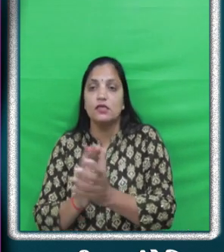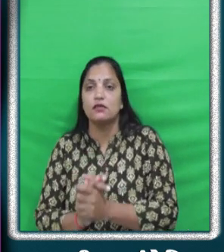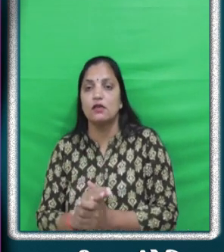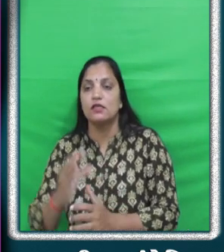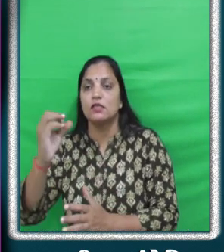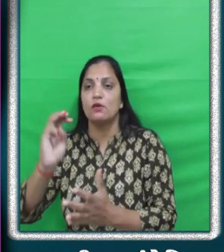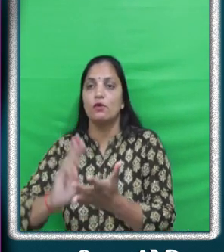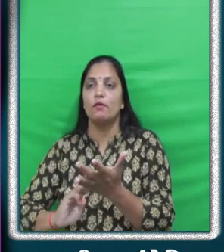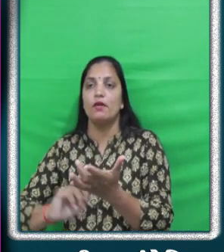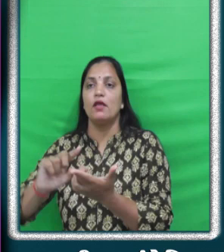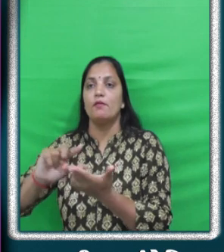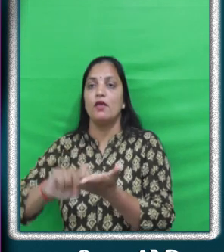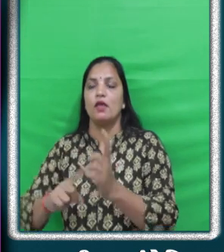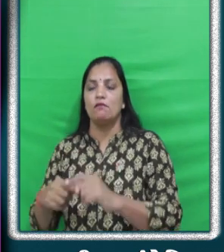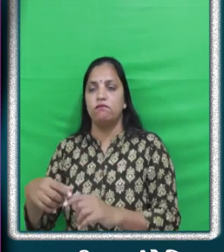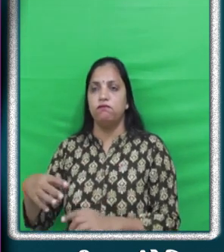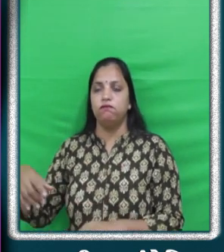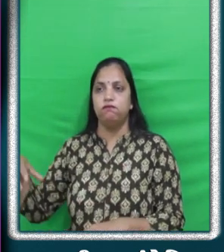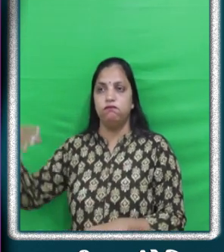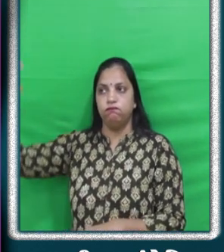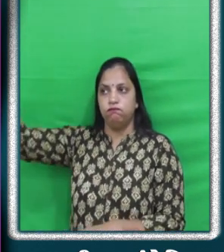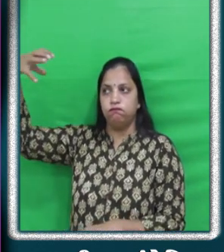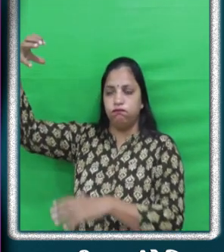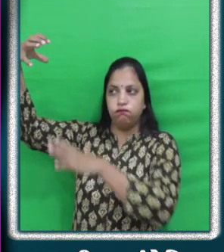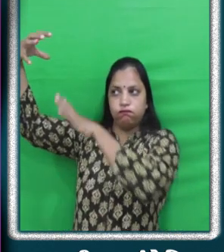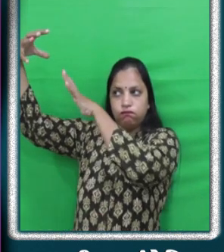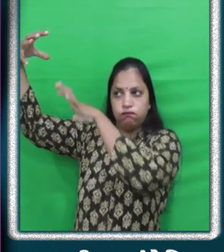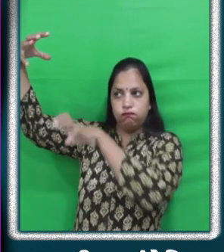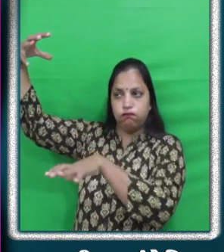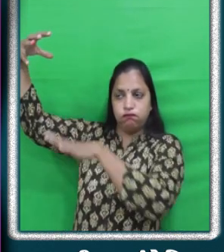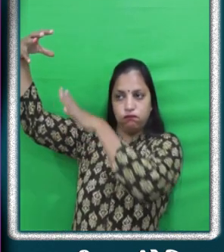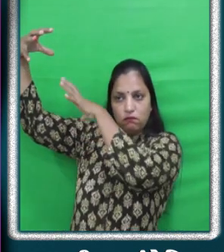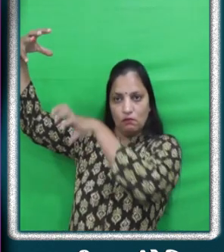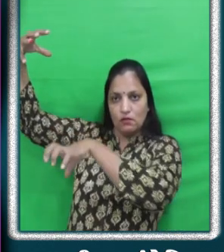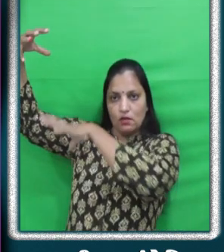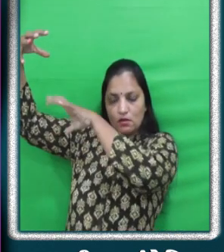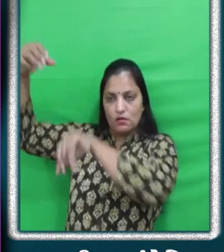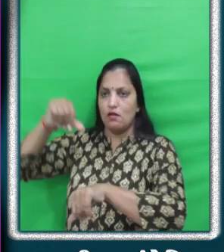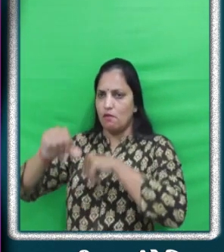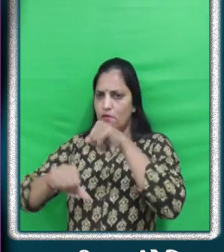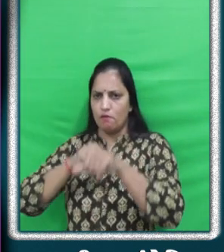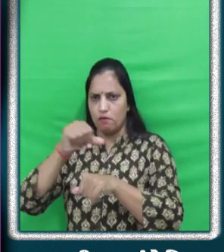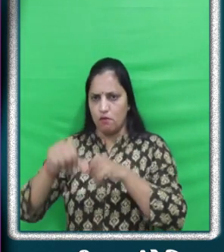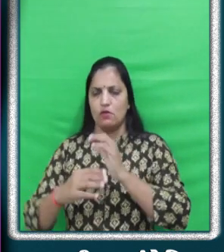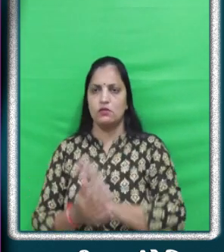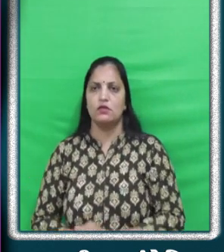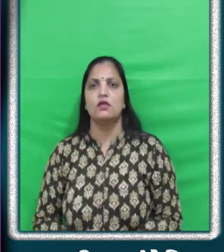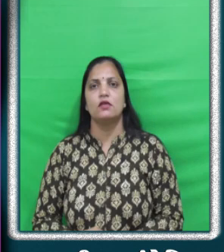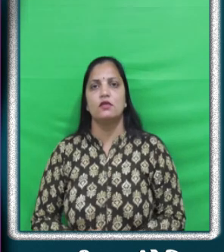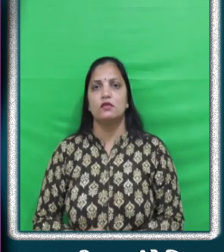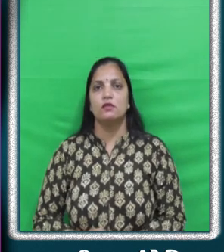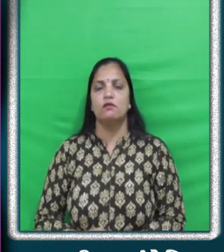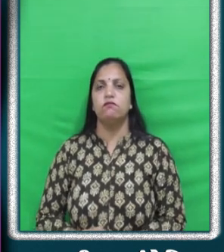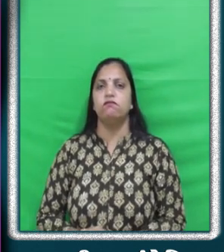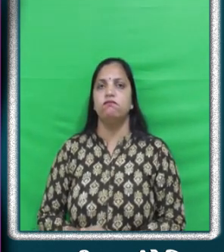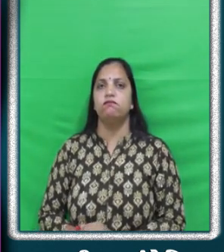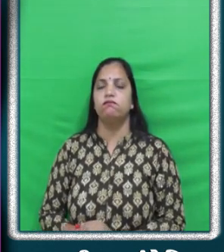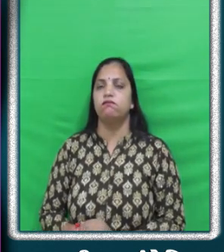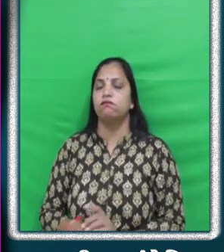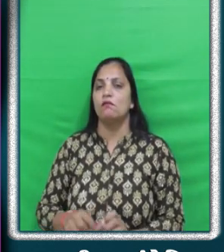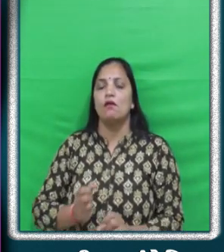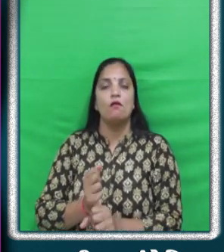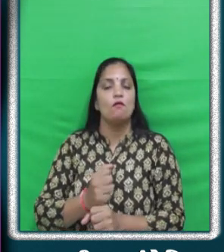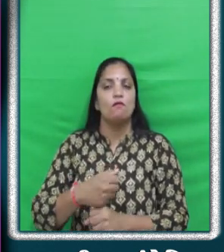હતો કમેન્ટમાં જણાવો મને, કે પ્રકાશ સંશ્લેષણ પ્રક્રિયા થઈ કયા સ્વરૂપમાં ખોરાક બન્યો